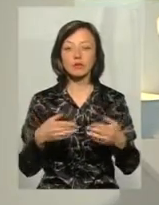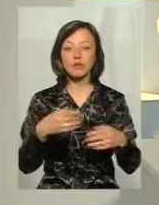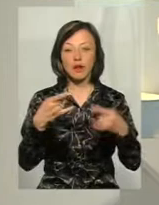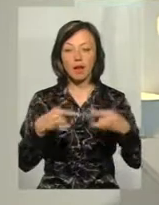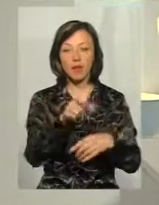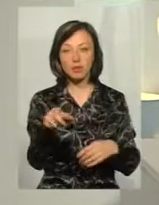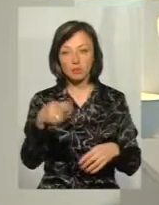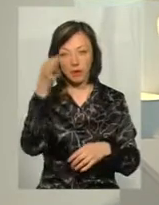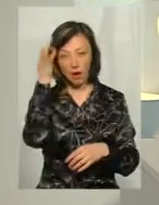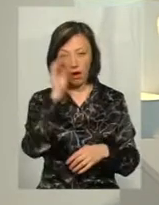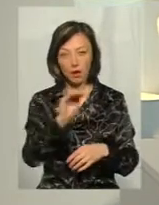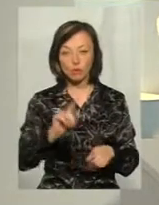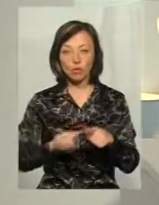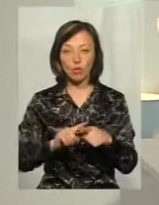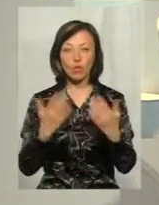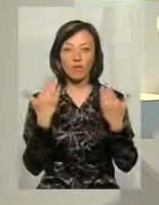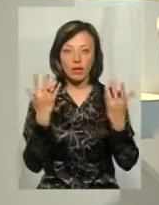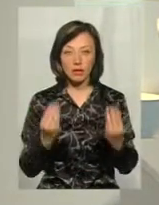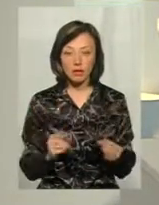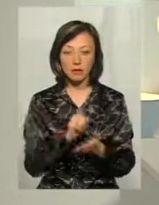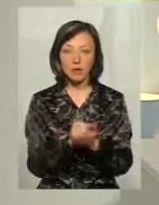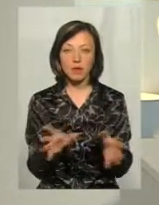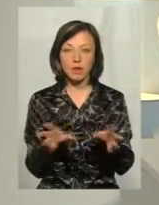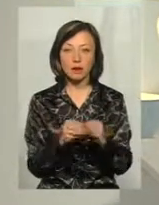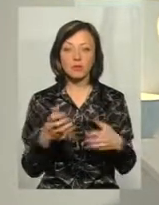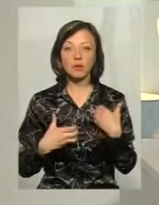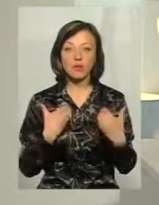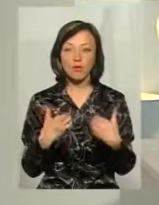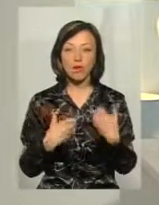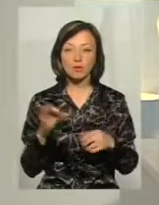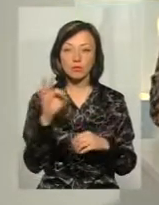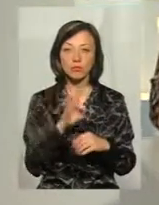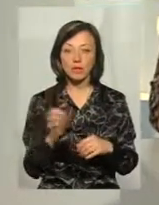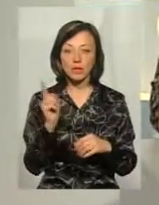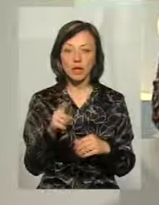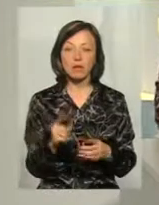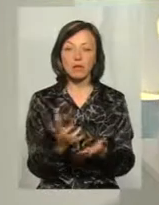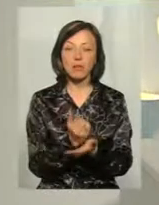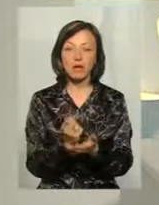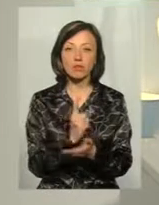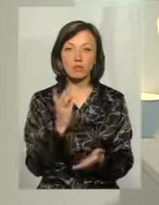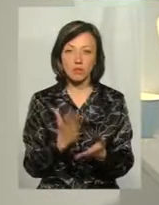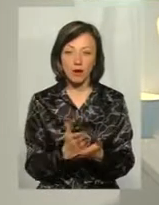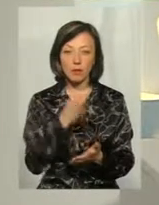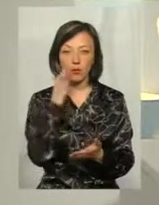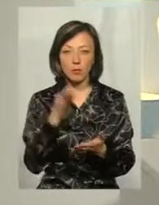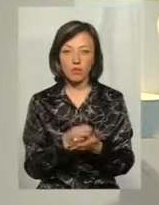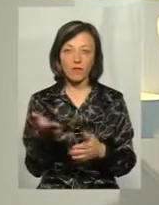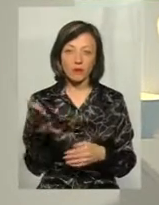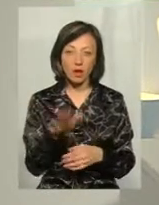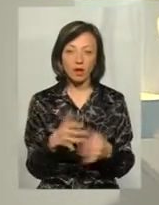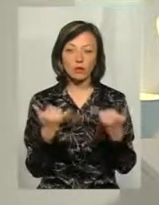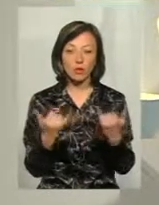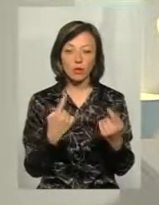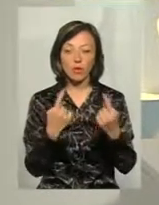нагадую про те, що скоро вихідні, і ми маємо разом пропіклуватись про те надбання, що маємо. Давайте будемо відповідальні.